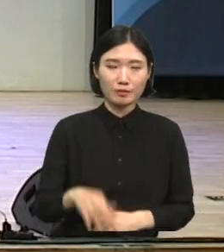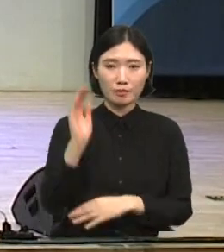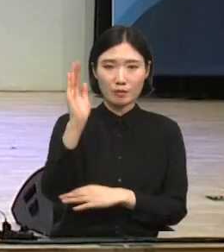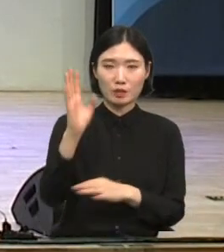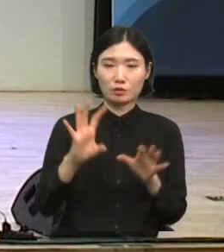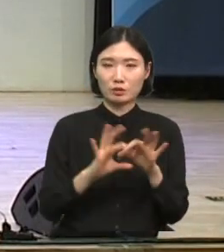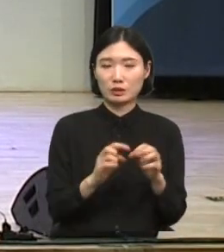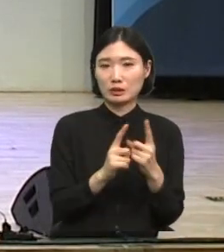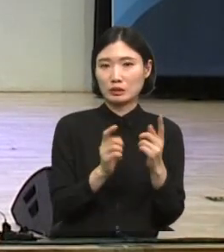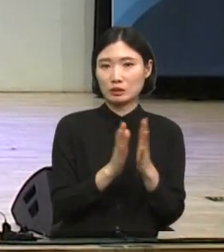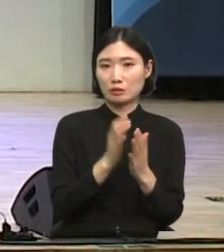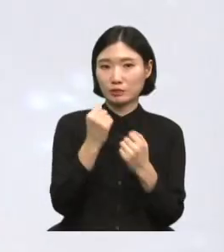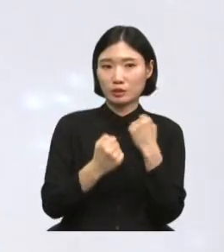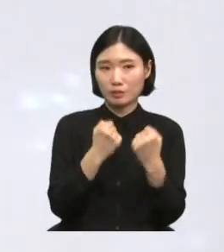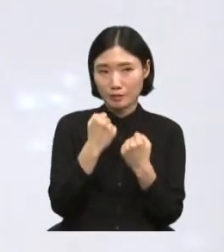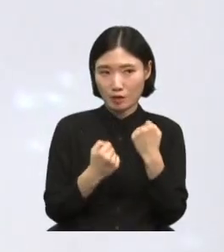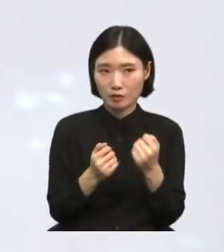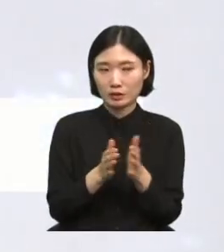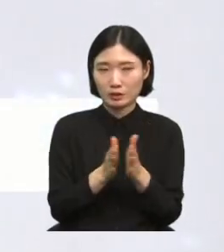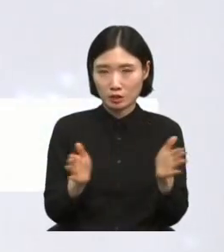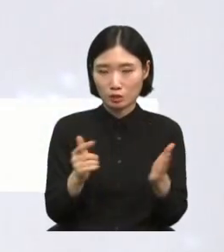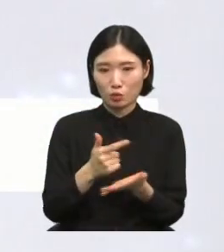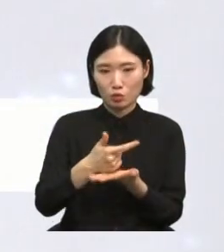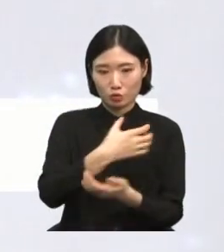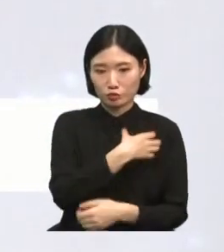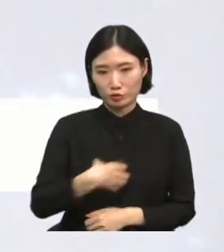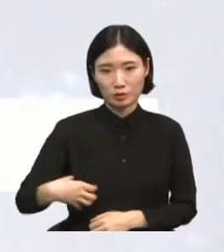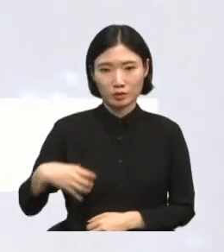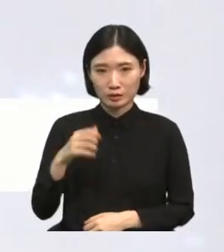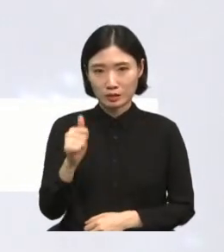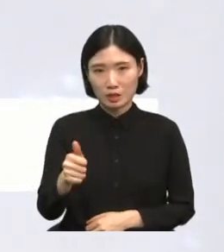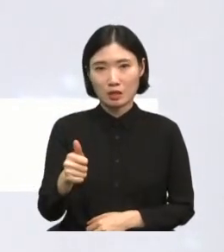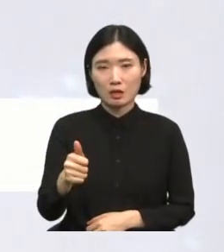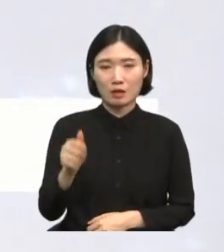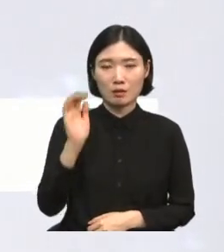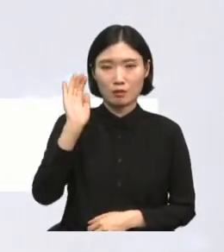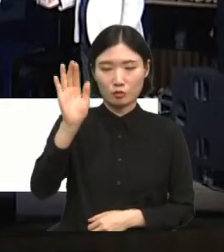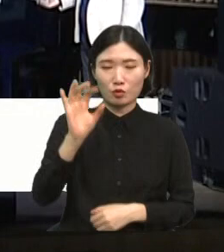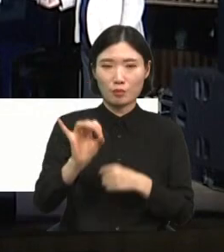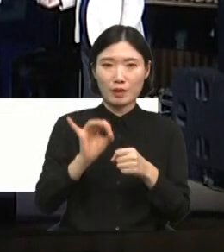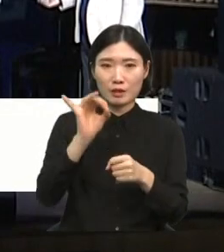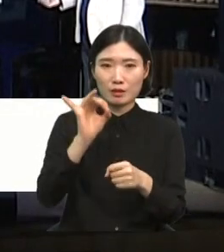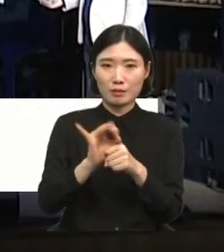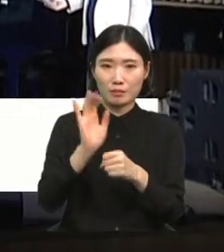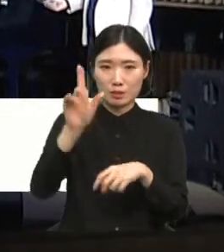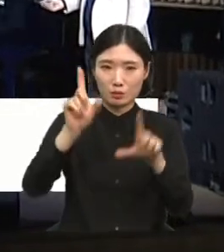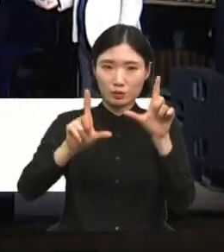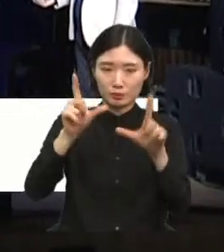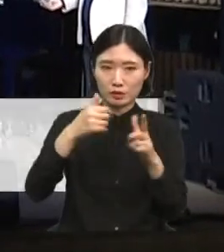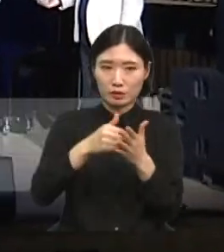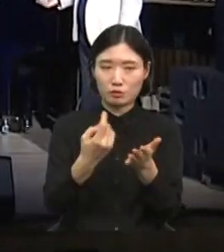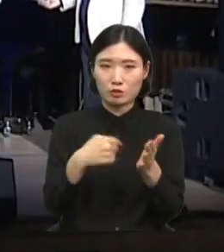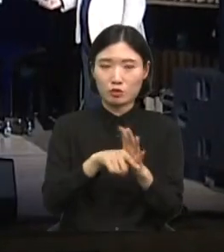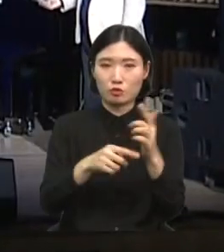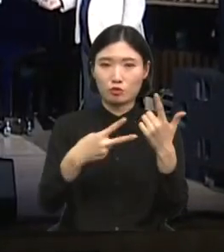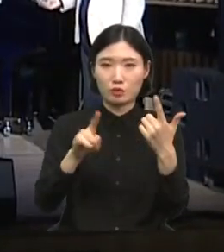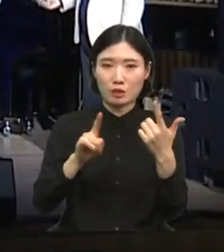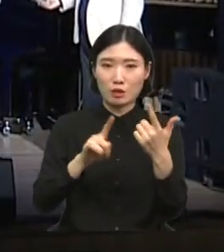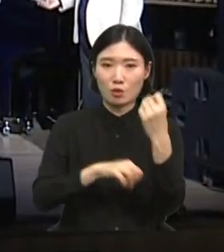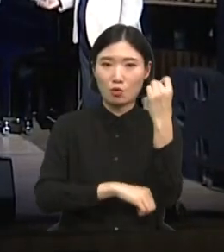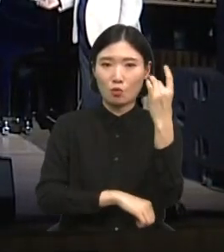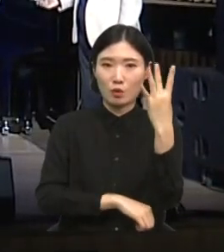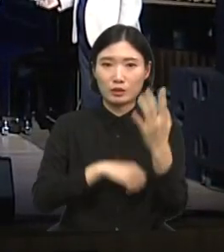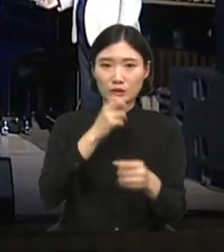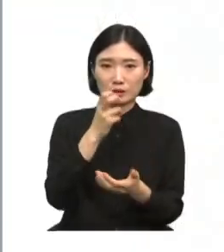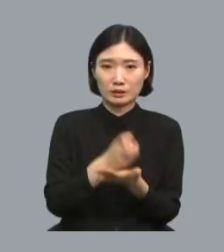프레젠테이션을 통해 직접 설명에 나선 오승록 노원구청장. 앞으로 노원의 100년 밑그림을 그리기 위한 6대 원칙을